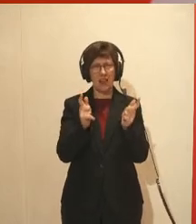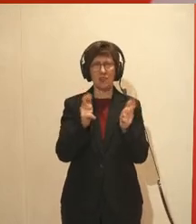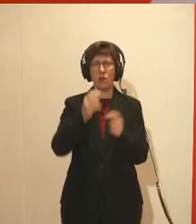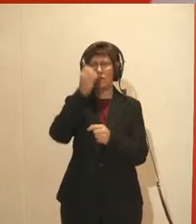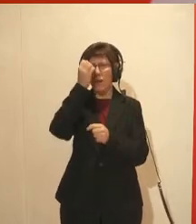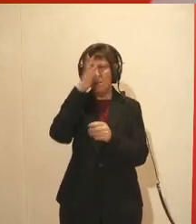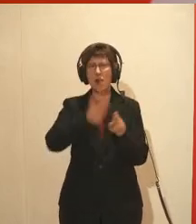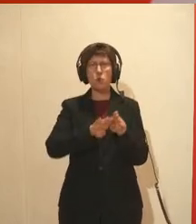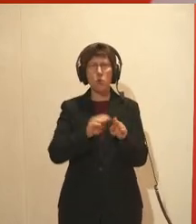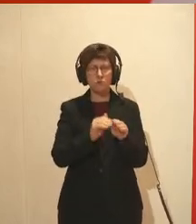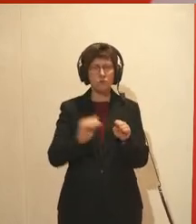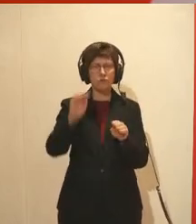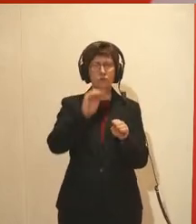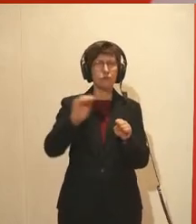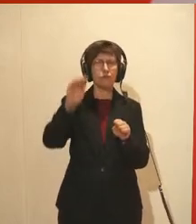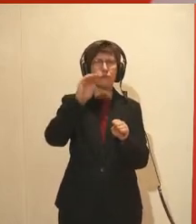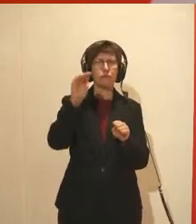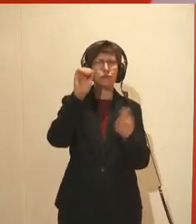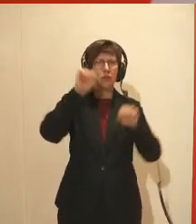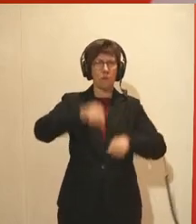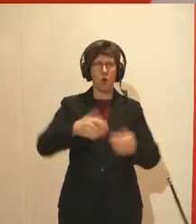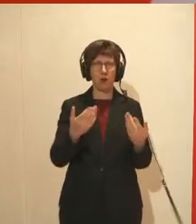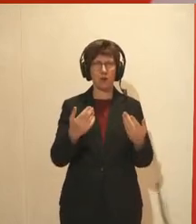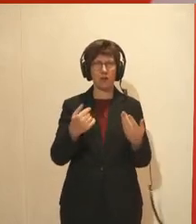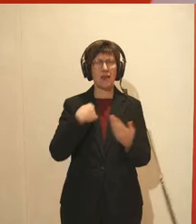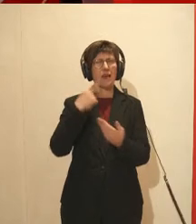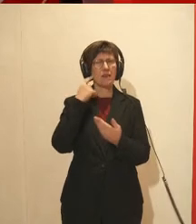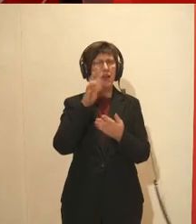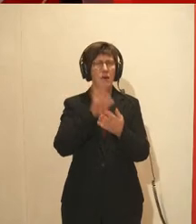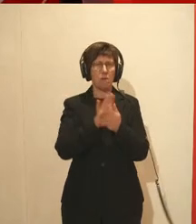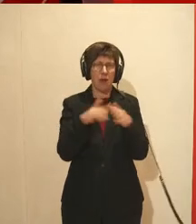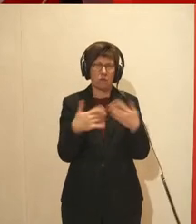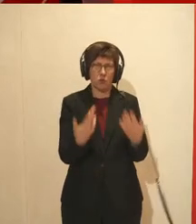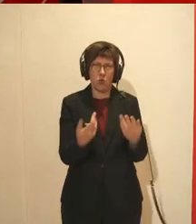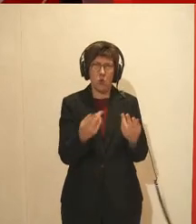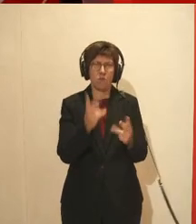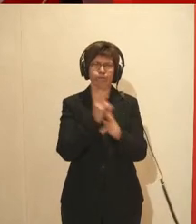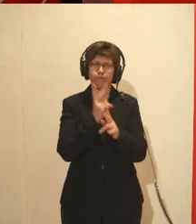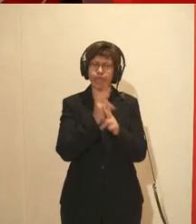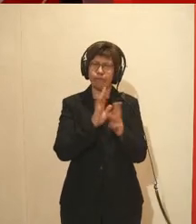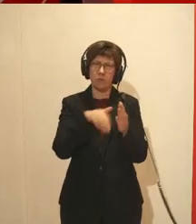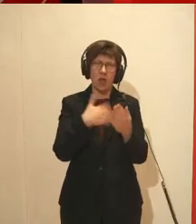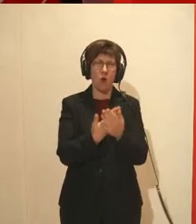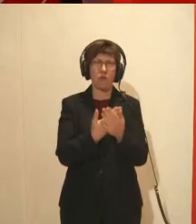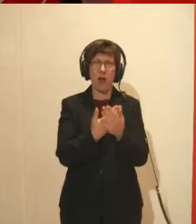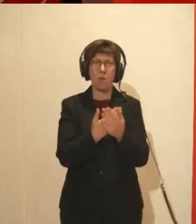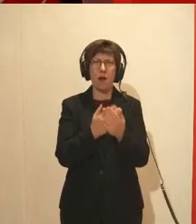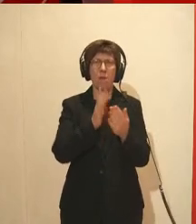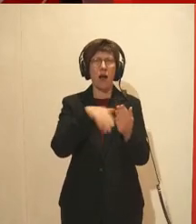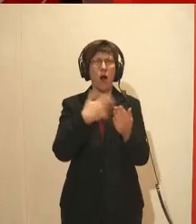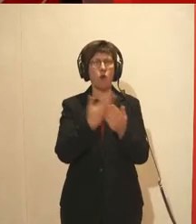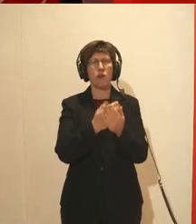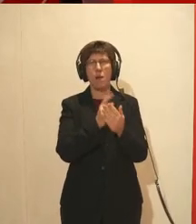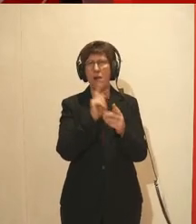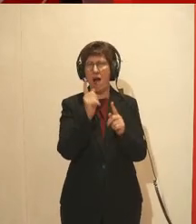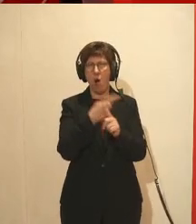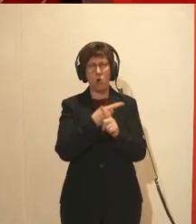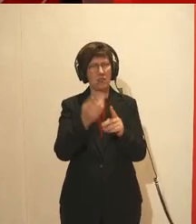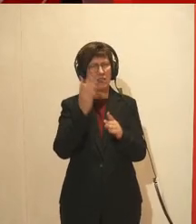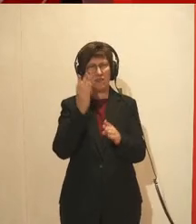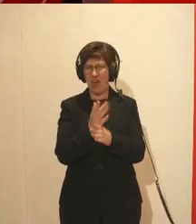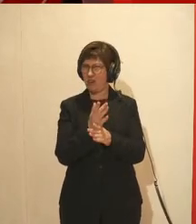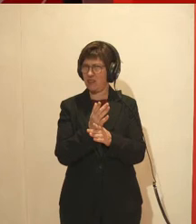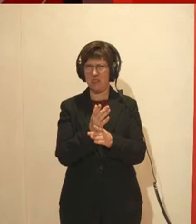bildungs aufstiegsmöglichkeiten und das glaube ich bleibt unverändert eine große aufgabe übrigens eine unvollendete das muss ja auch gesagt wenn